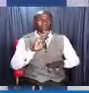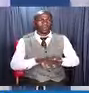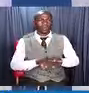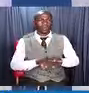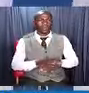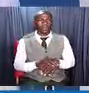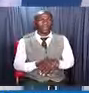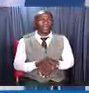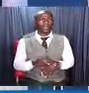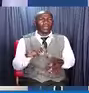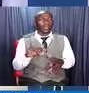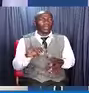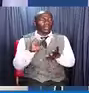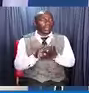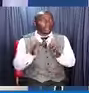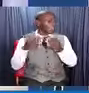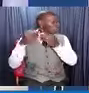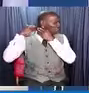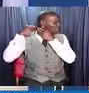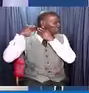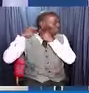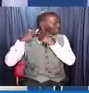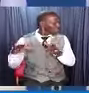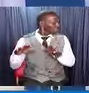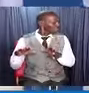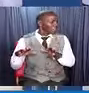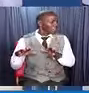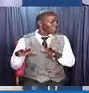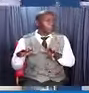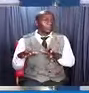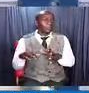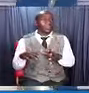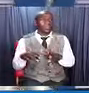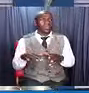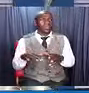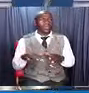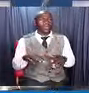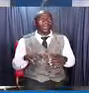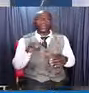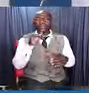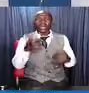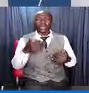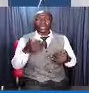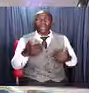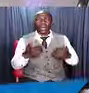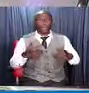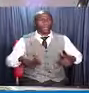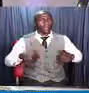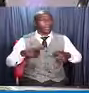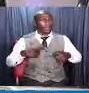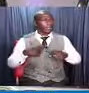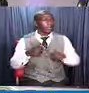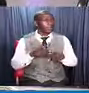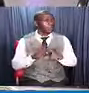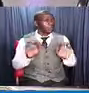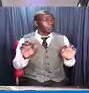person is good. Mimi mtu huyo nimemchukia. Then I hate such a person. Niliona uzima haumo kila saa. I had no wellness all